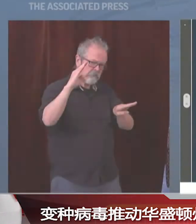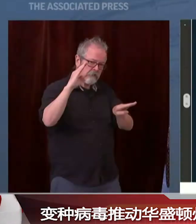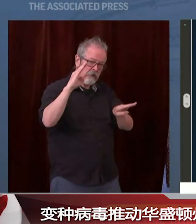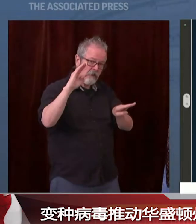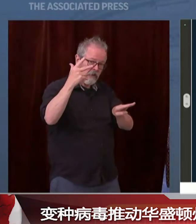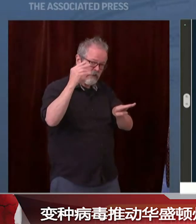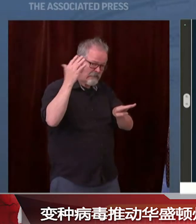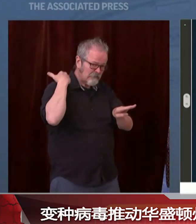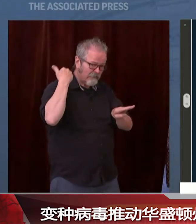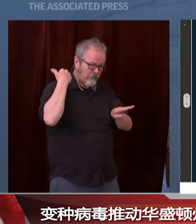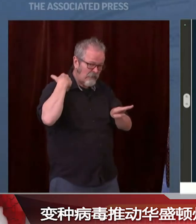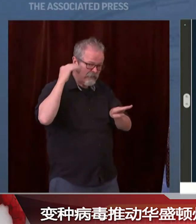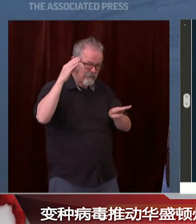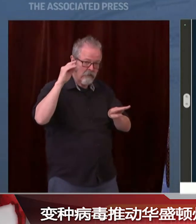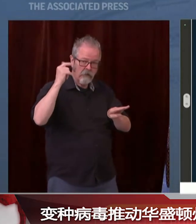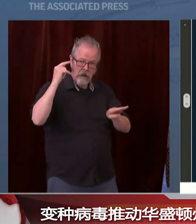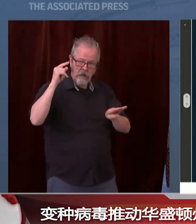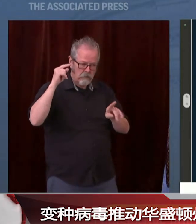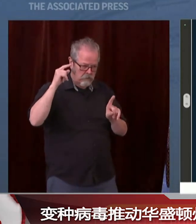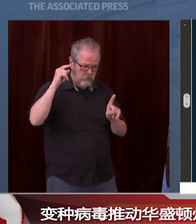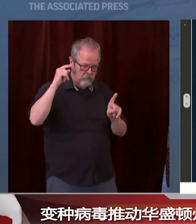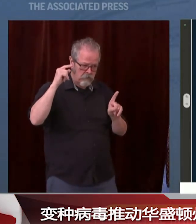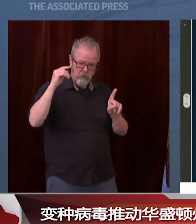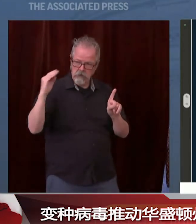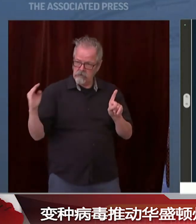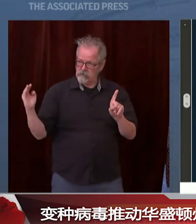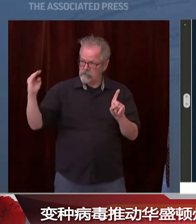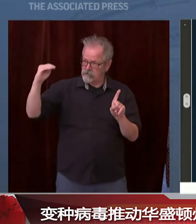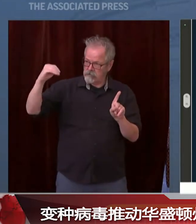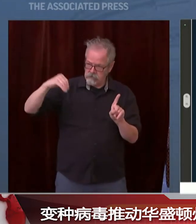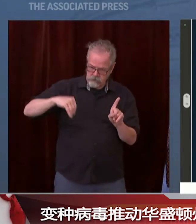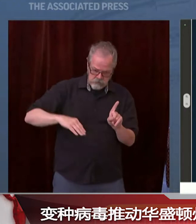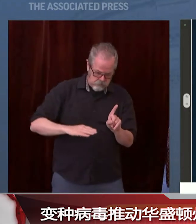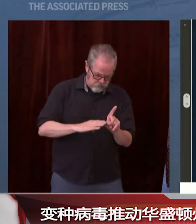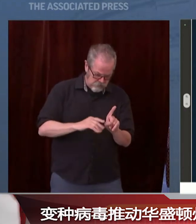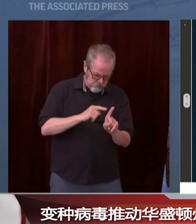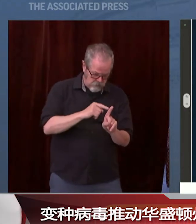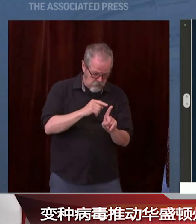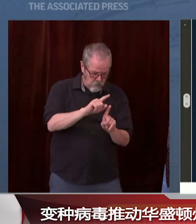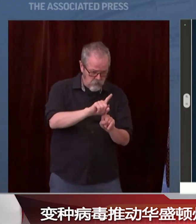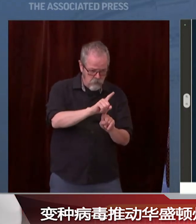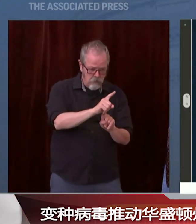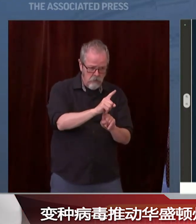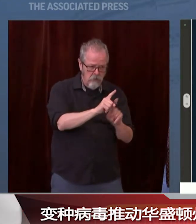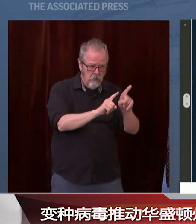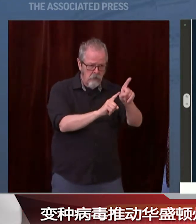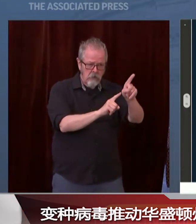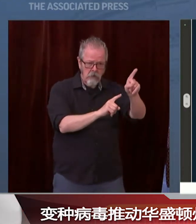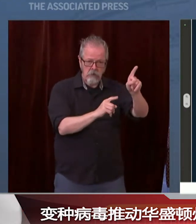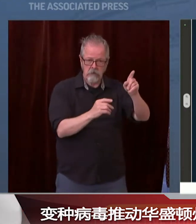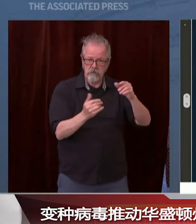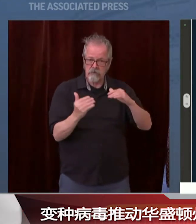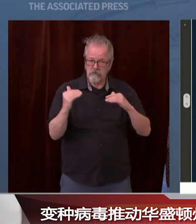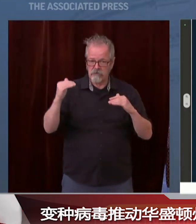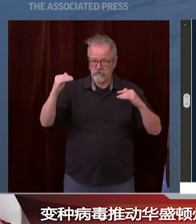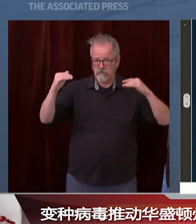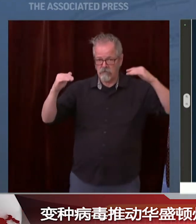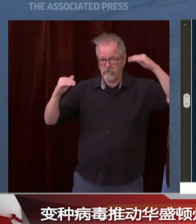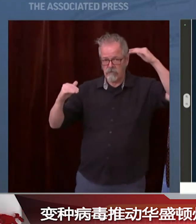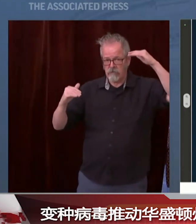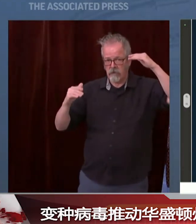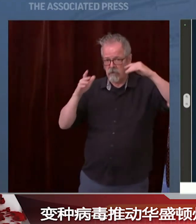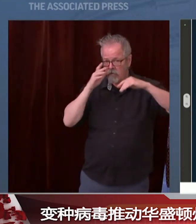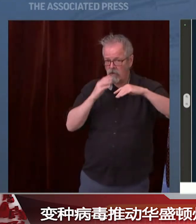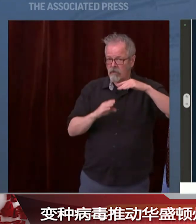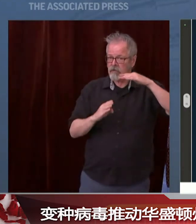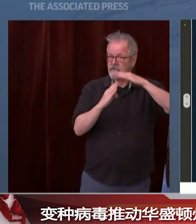前，州卫生部根据郡的人口比例分配剂量，现在除了郡的人口规模之外，分配决策还将基于医疗